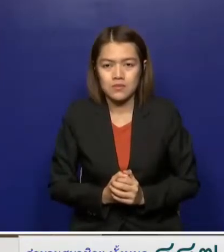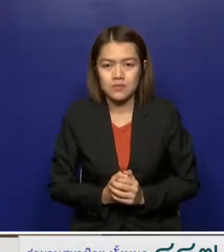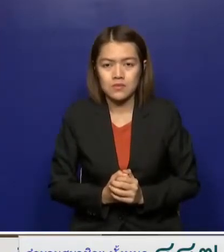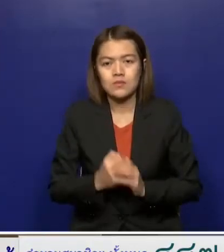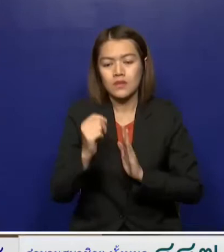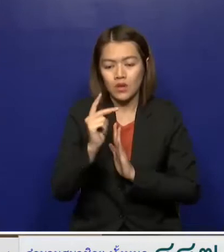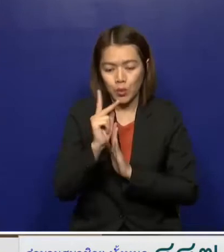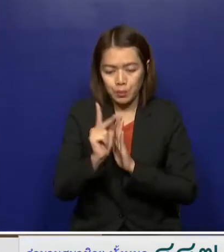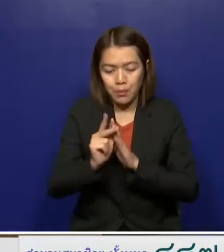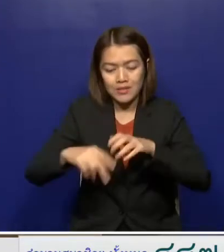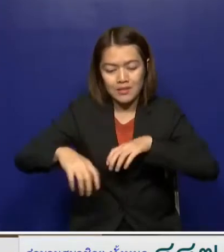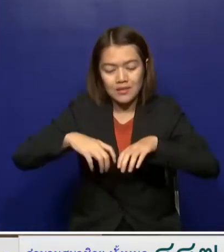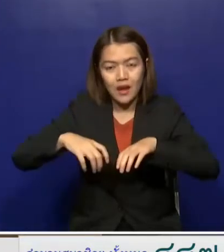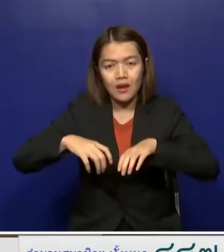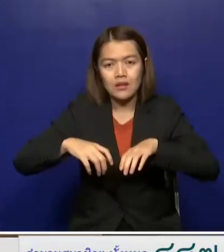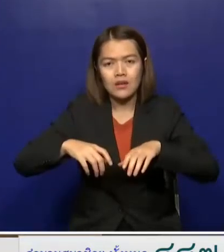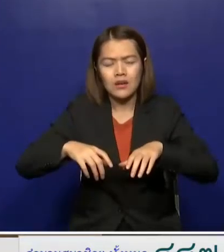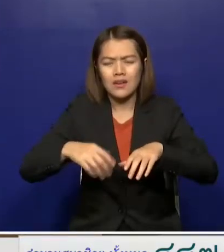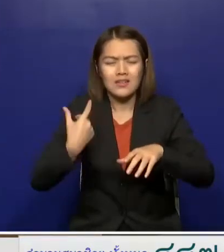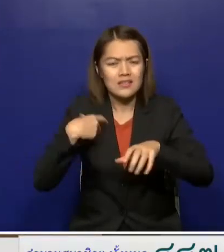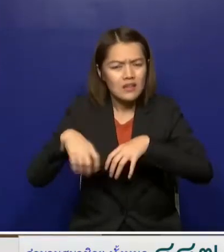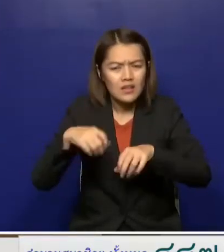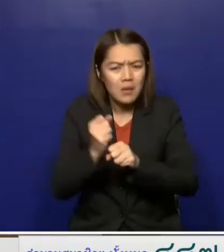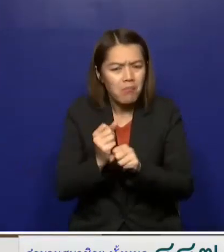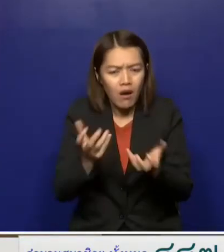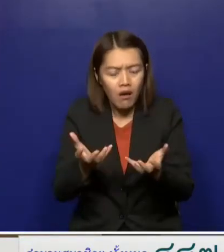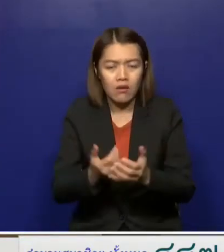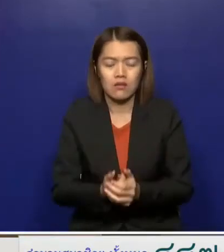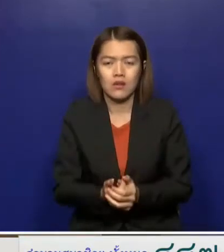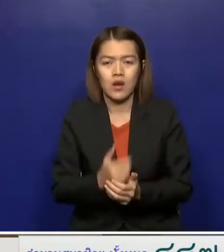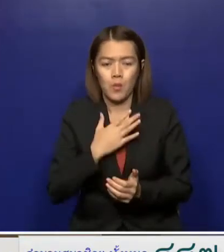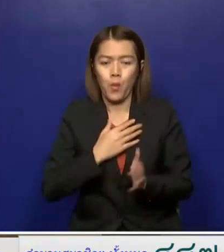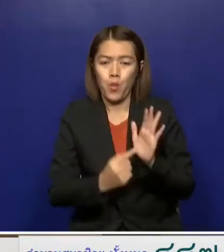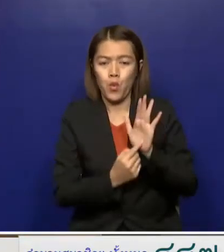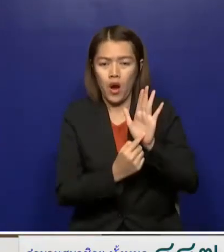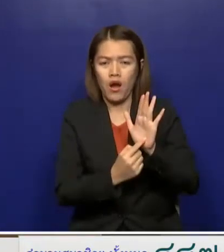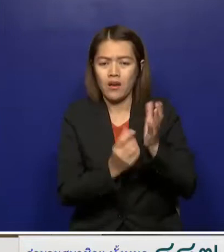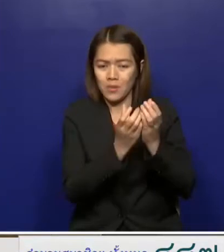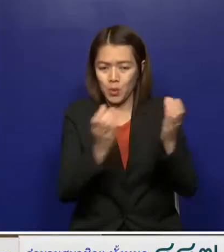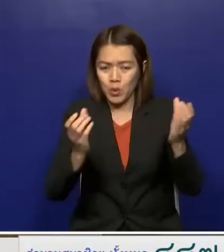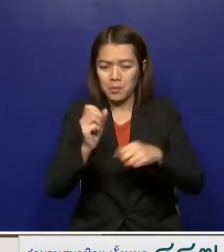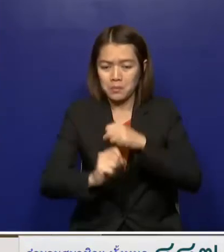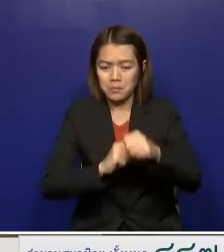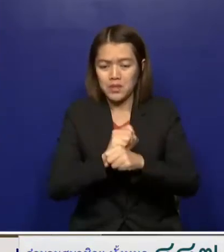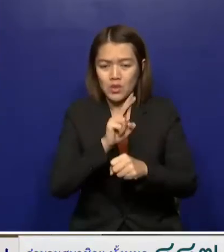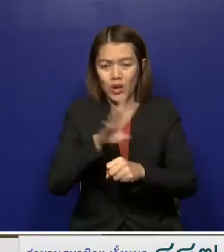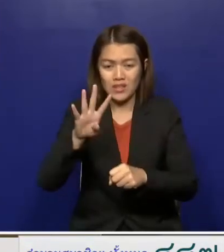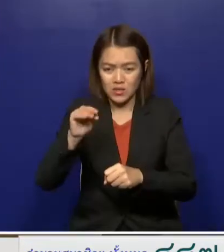กฎหมายบริษานรชการผ่ดินมจะอยู่ตรไหนผมยกตัอยากอย่งี้ได้รบนนปิศี่ 40มาตับ 89